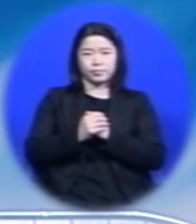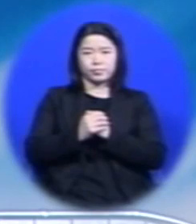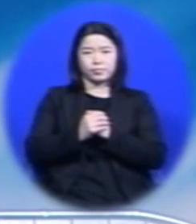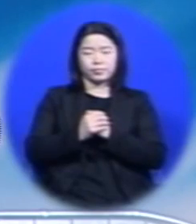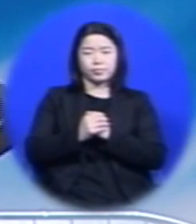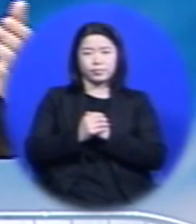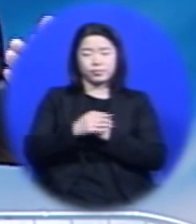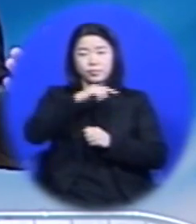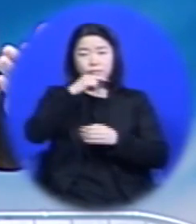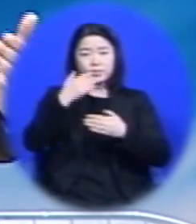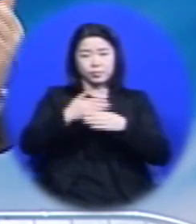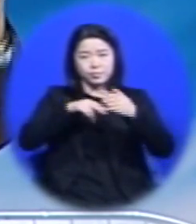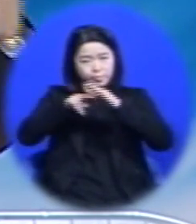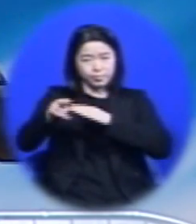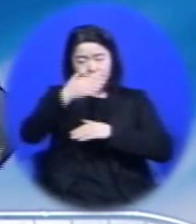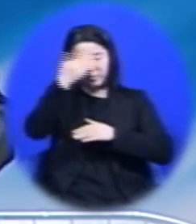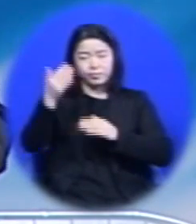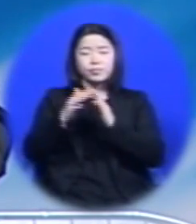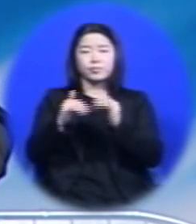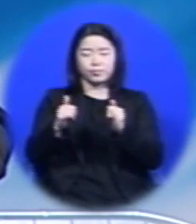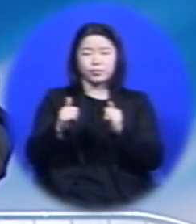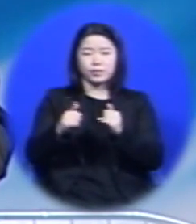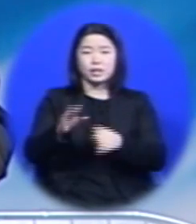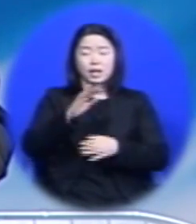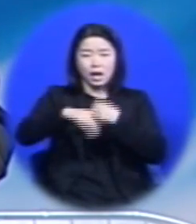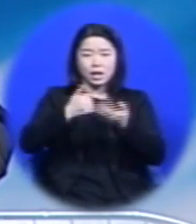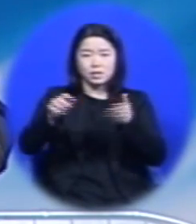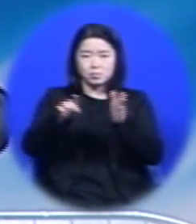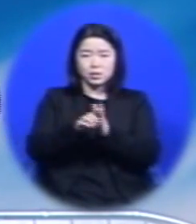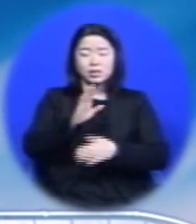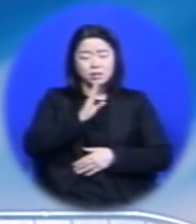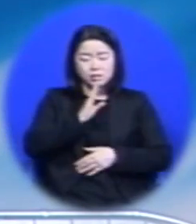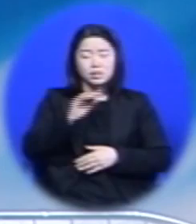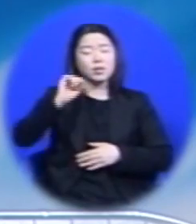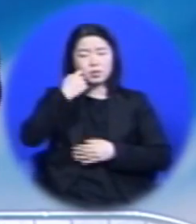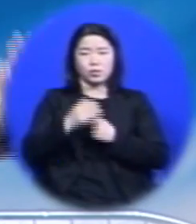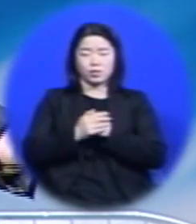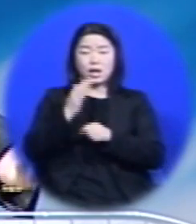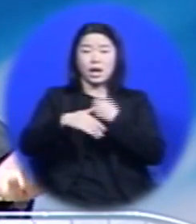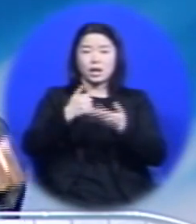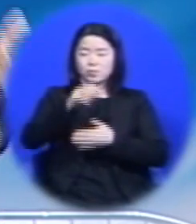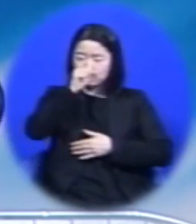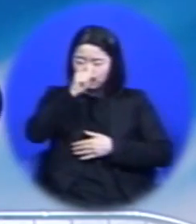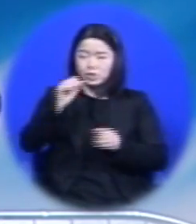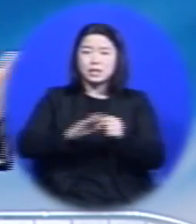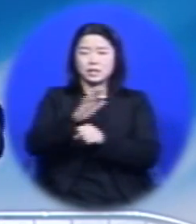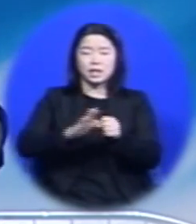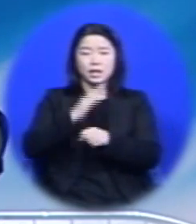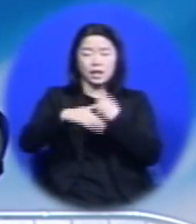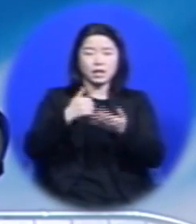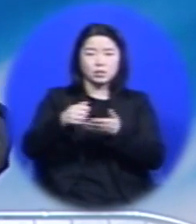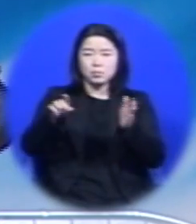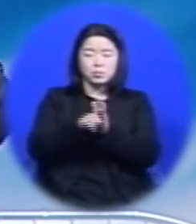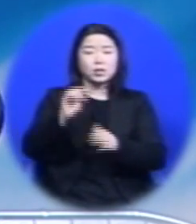진짜로요 청소년들은 하나님 믿기 진짜 어렵습니다 하나님이 좋으신 하나님 사랑의 하나님이라고 믿어지지가